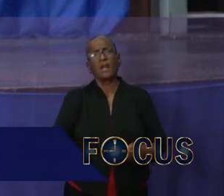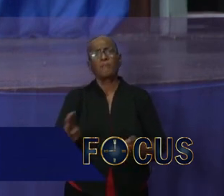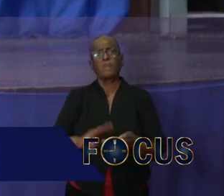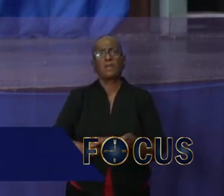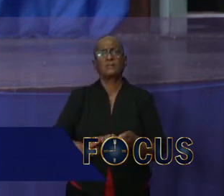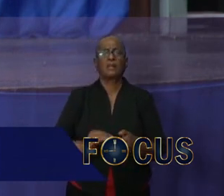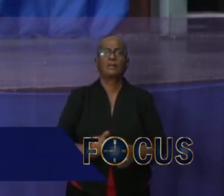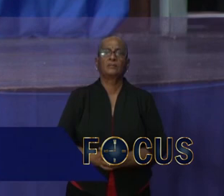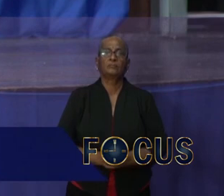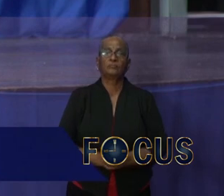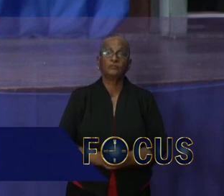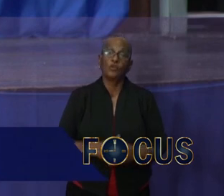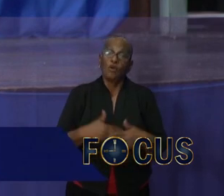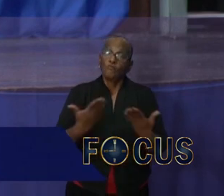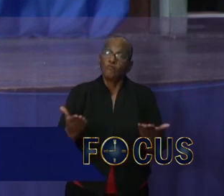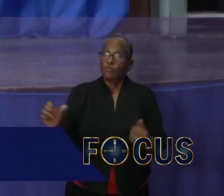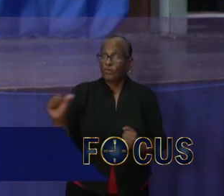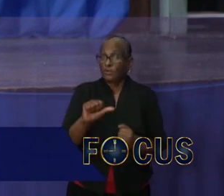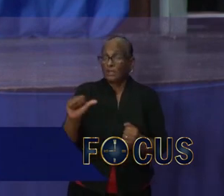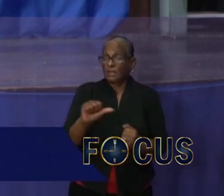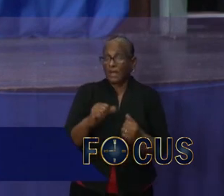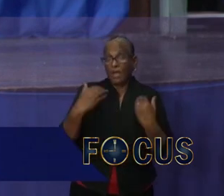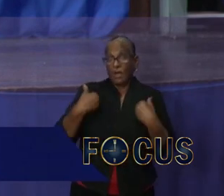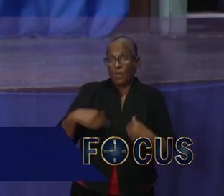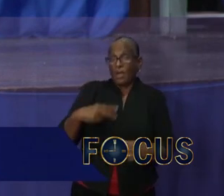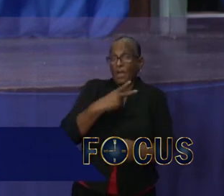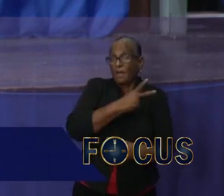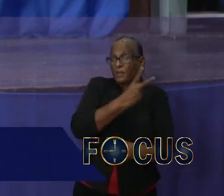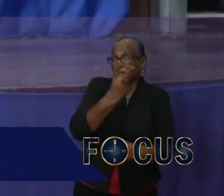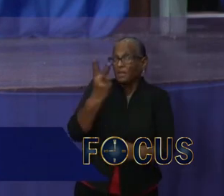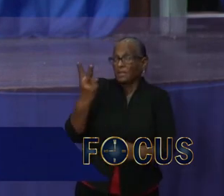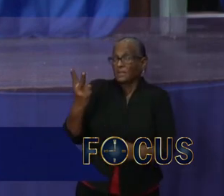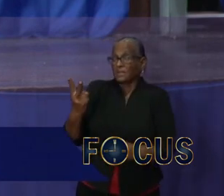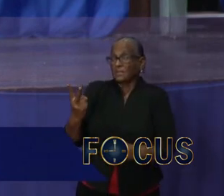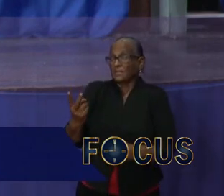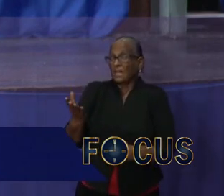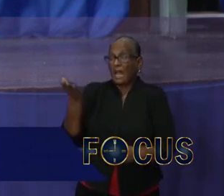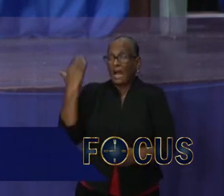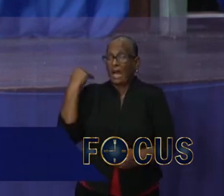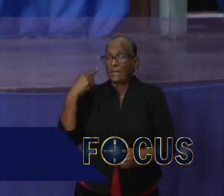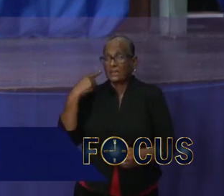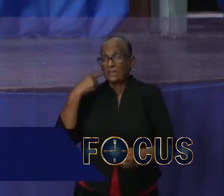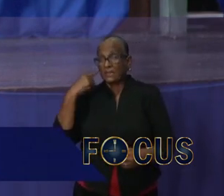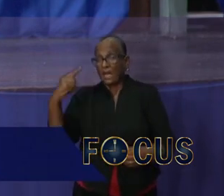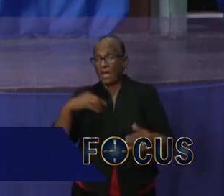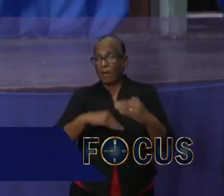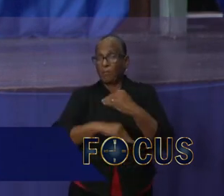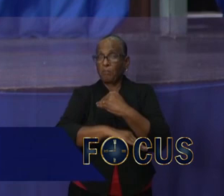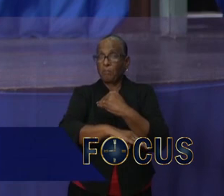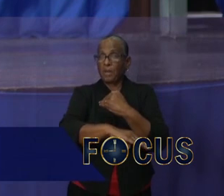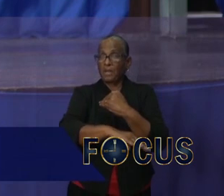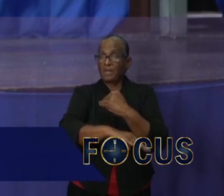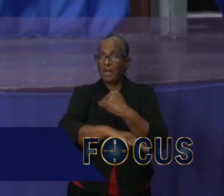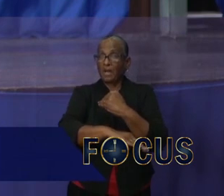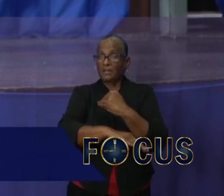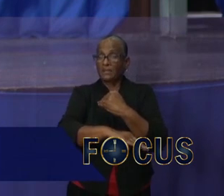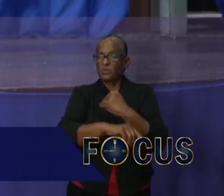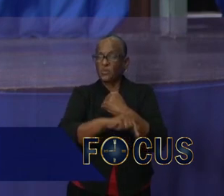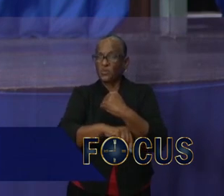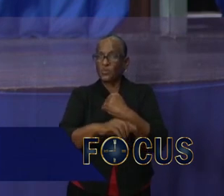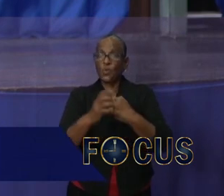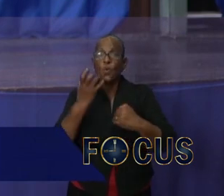Voor de rest hebben we ook gezien dat de laatste dagen het binnenland is geteisterd door